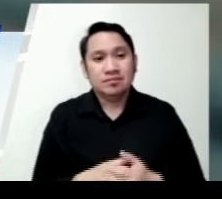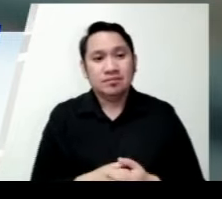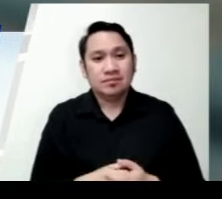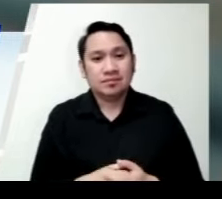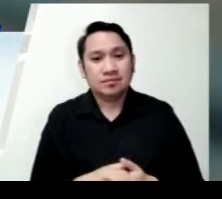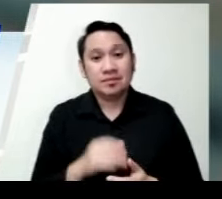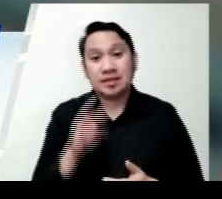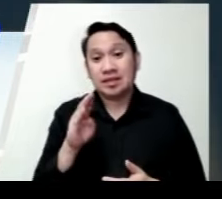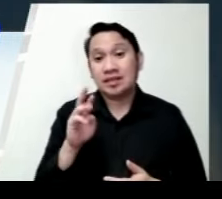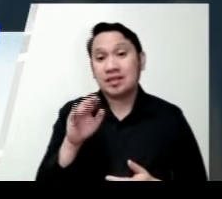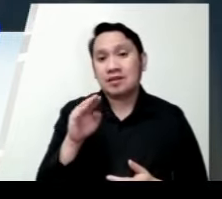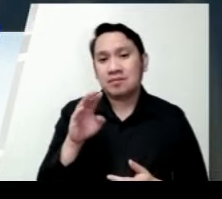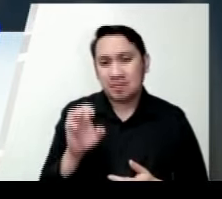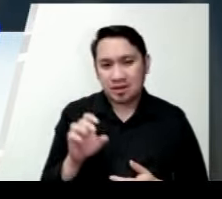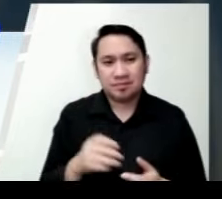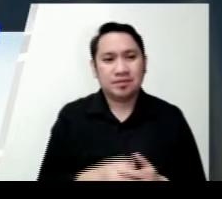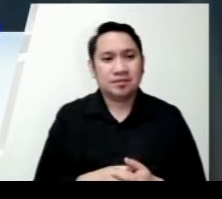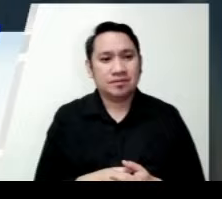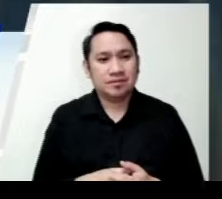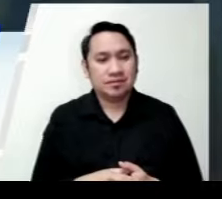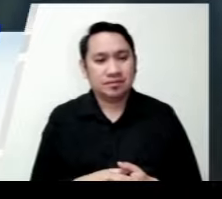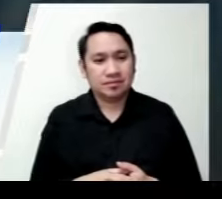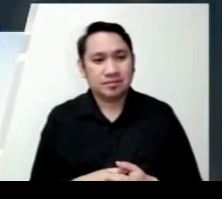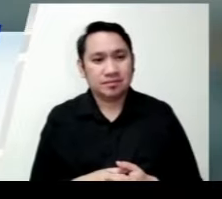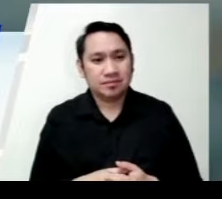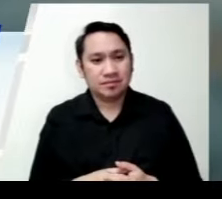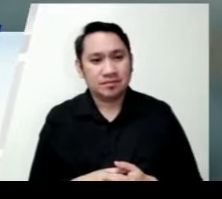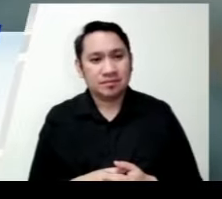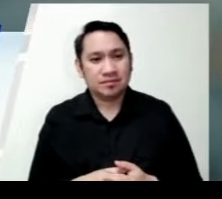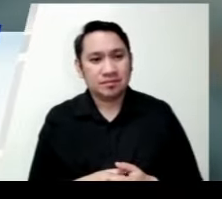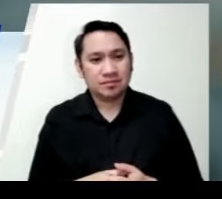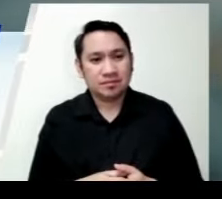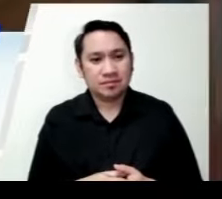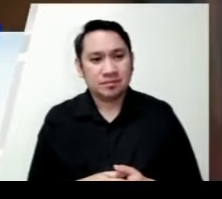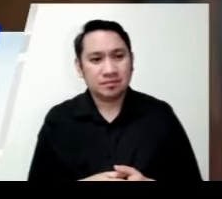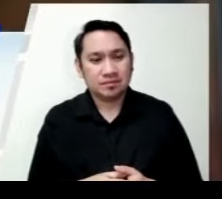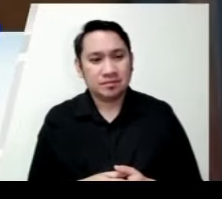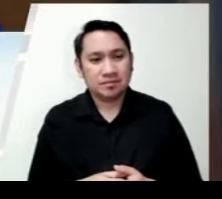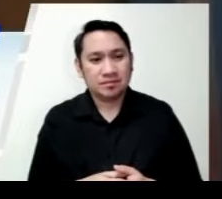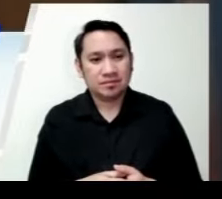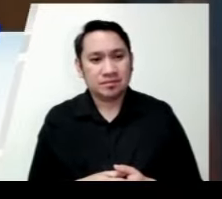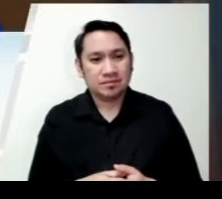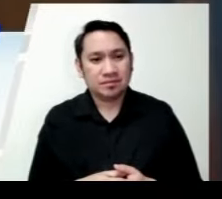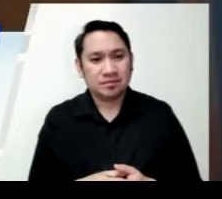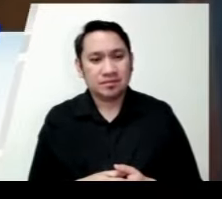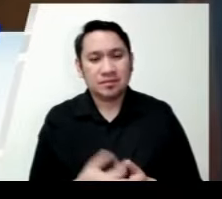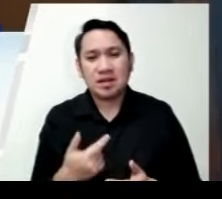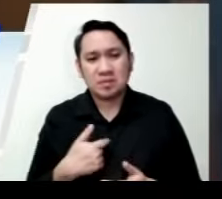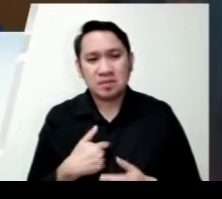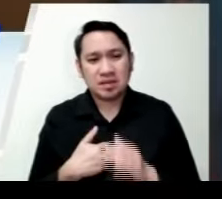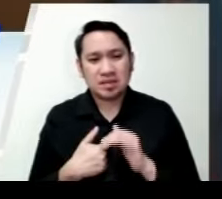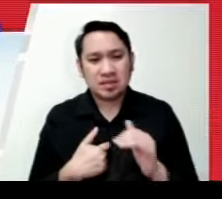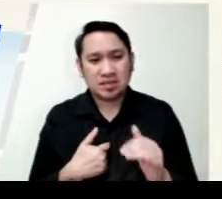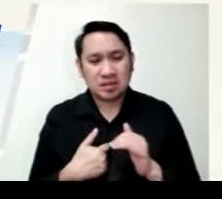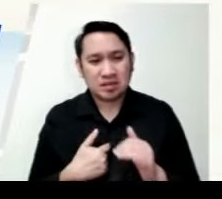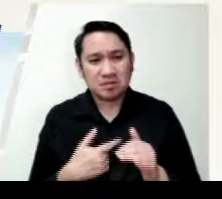Barbie Fortesa. Bakit hindi mo lang nilagyan mo itong mga sugat mo rito? Tao rin naman siya, kailangan niya rin ng